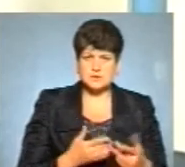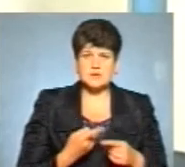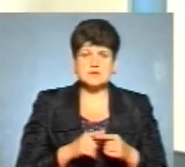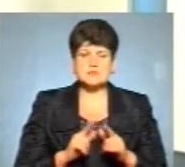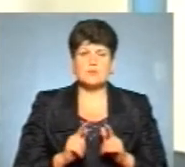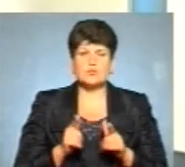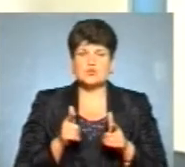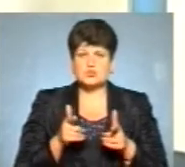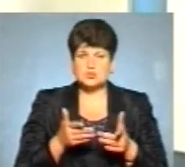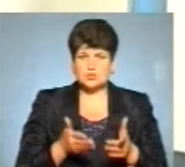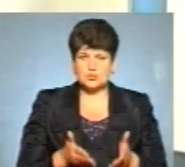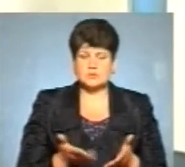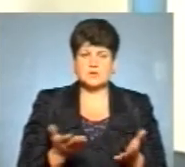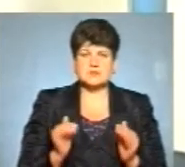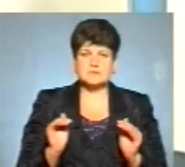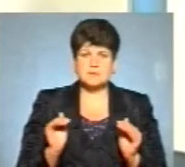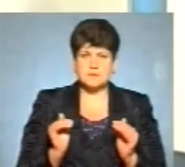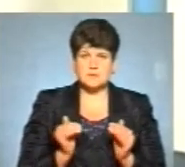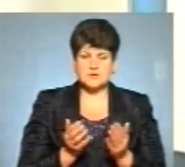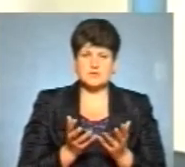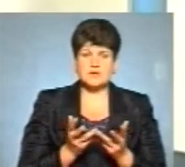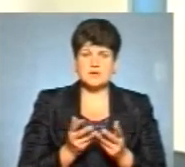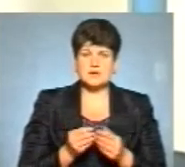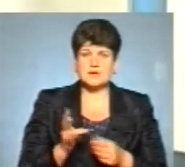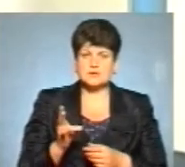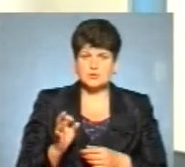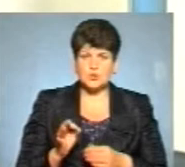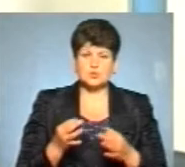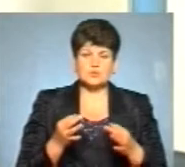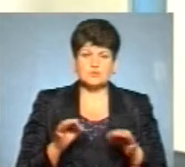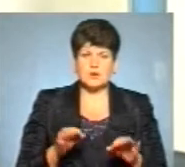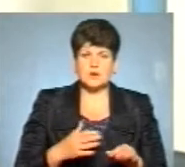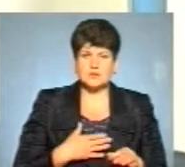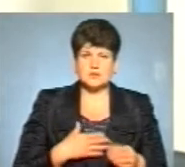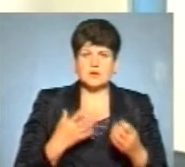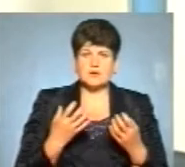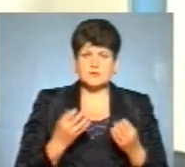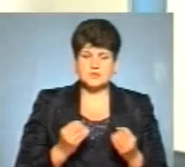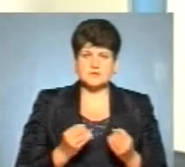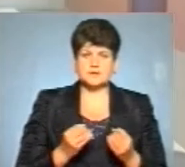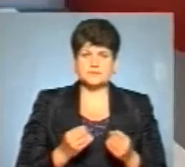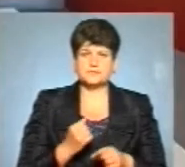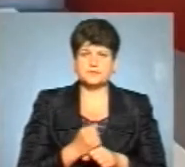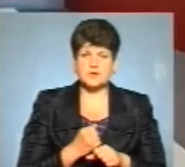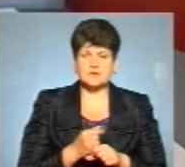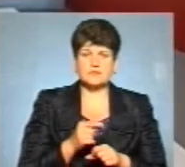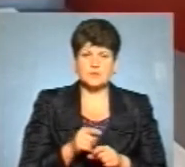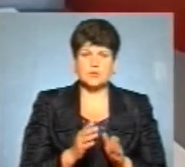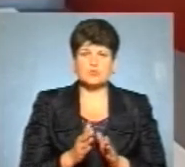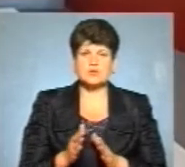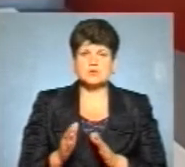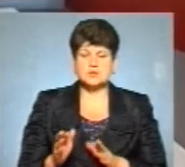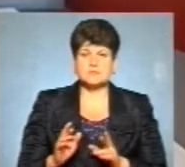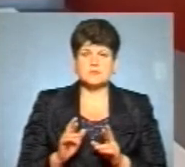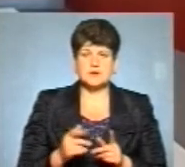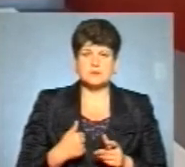поступлення, яке зменшилося кількісно, дозволяє нам ще функціонувати в такому режимі,